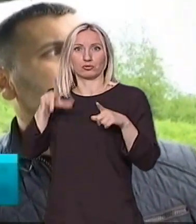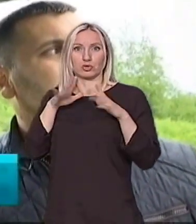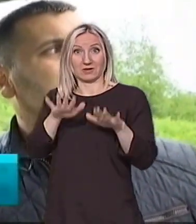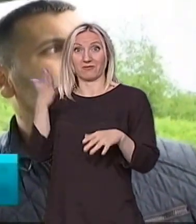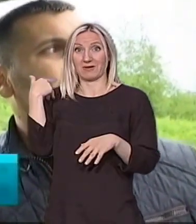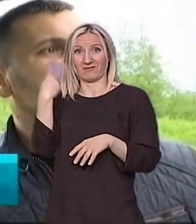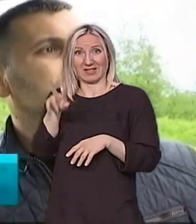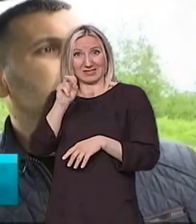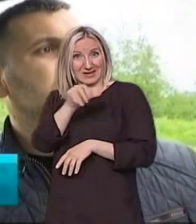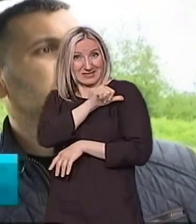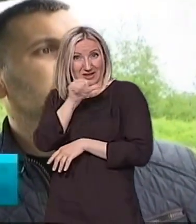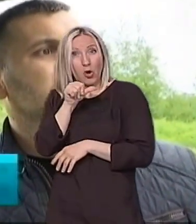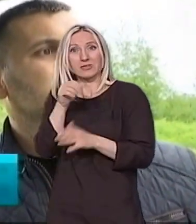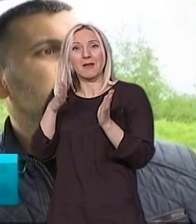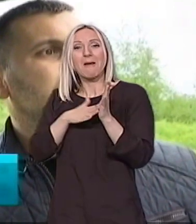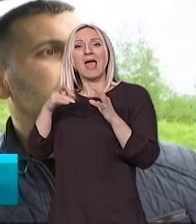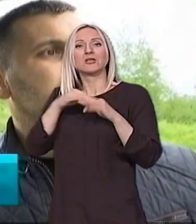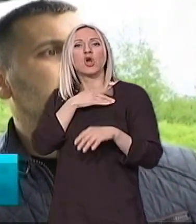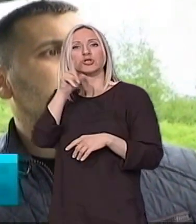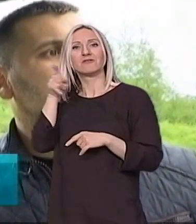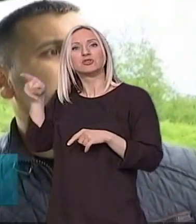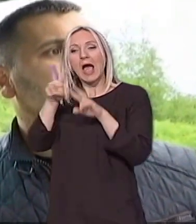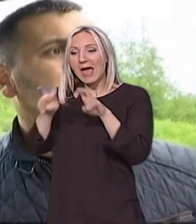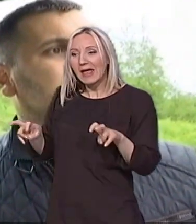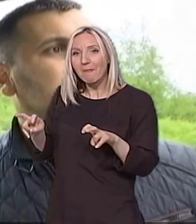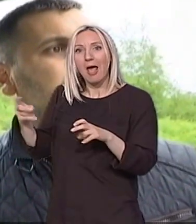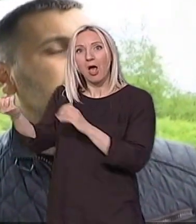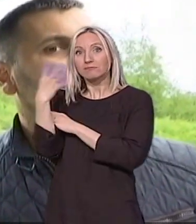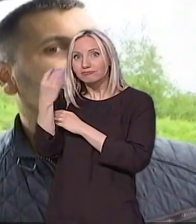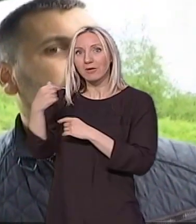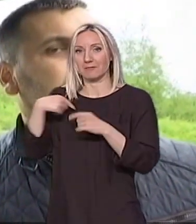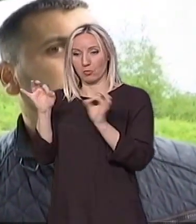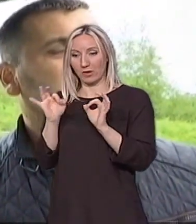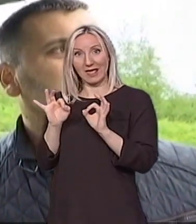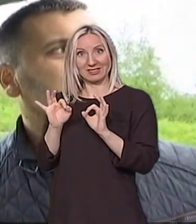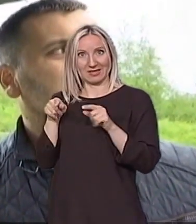arheologa Maje Đorđević, uredili smo ovu lokaciju i to, i tako smo